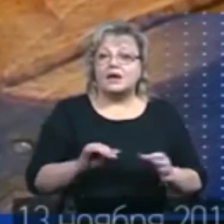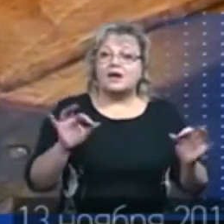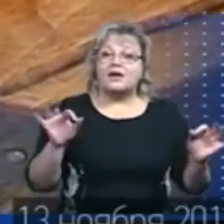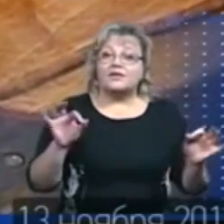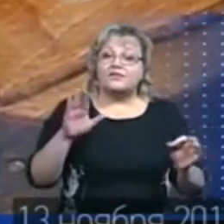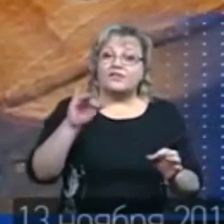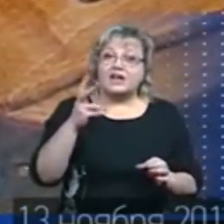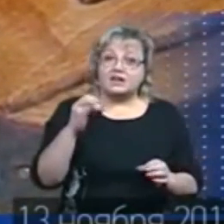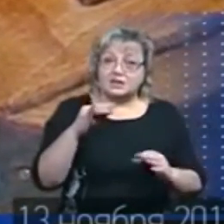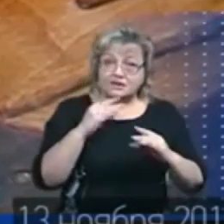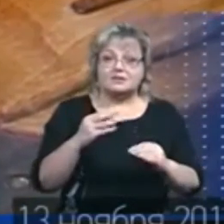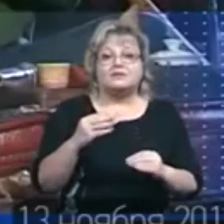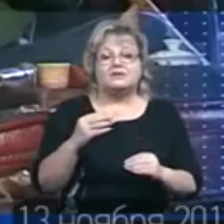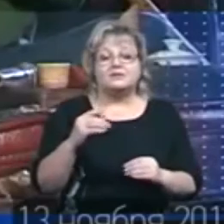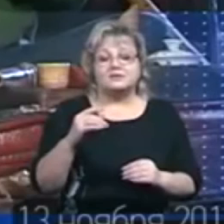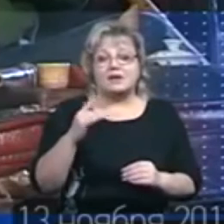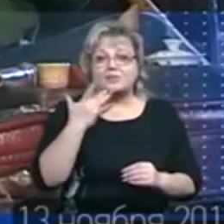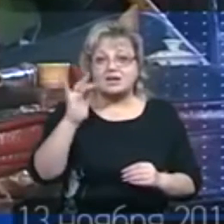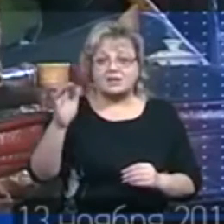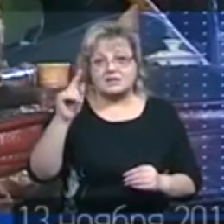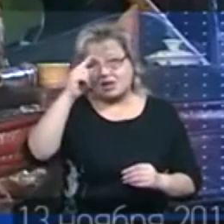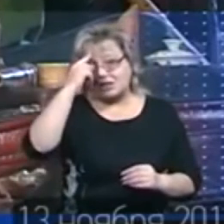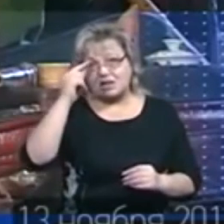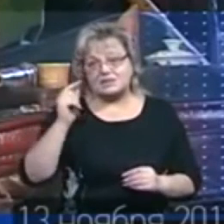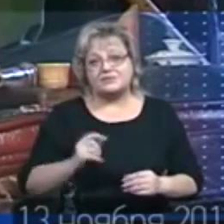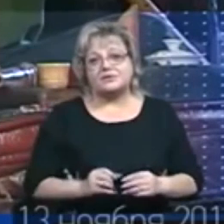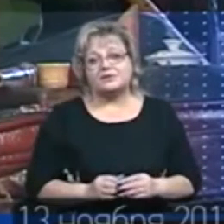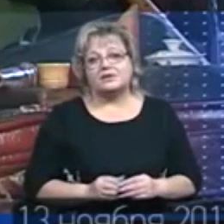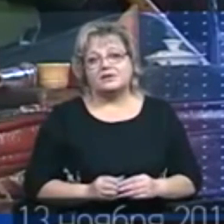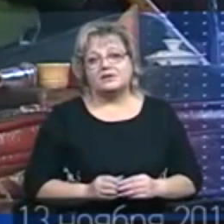Флейта североамериканских индейцев.